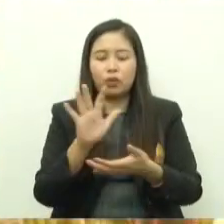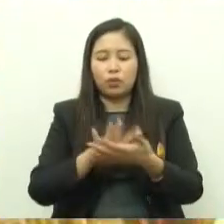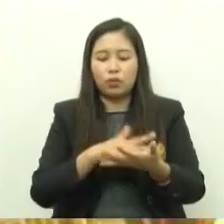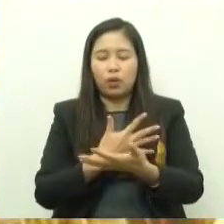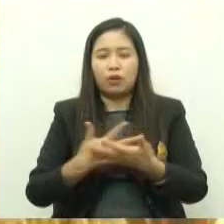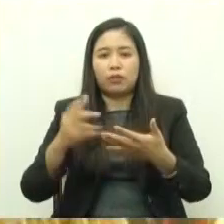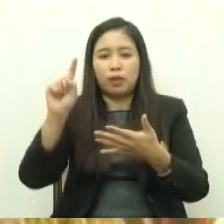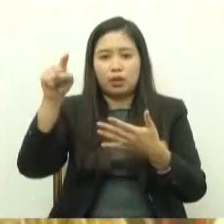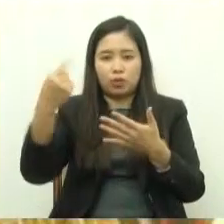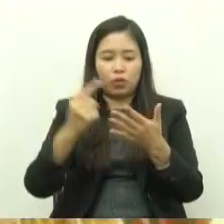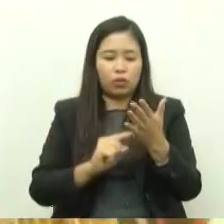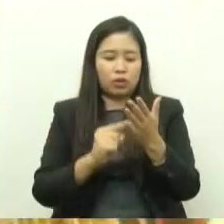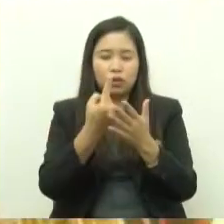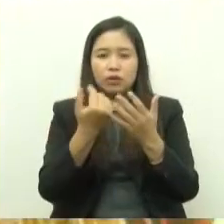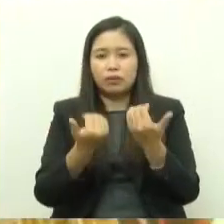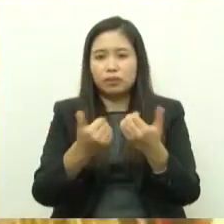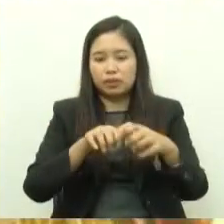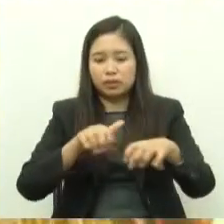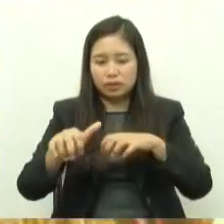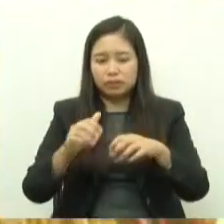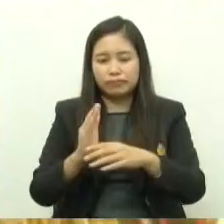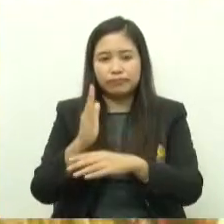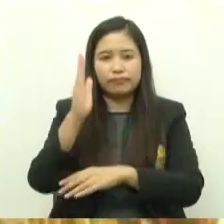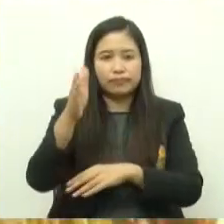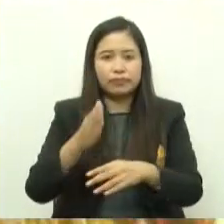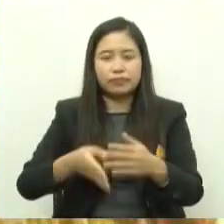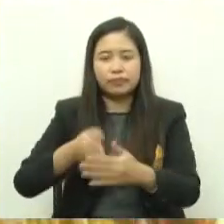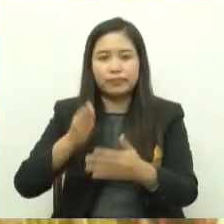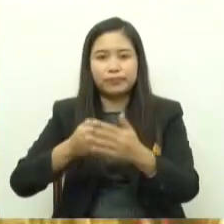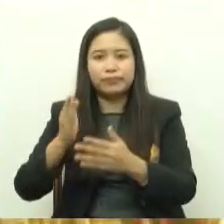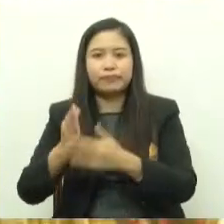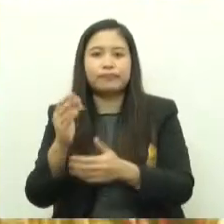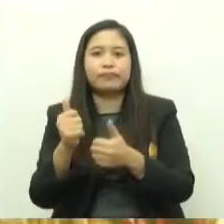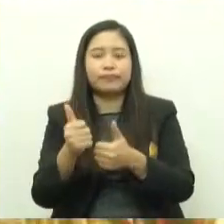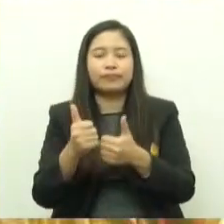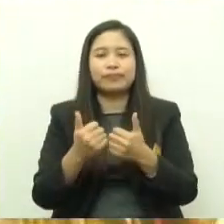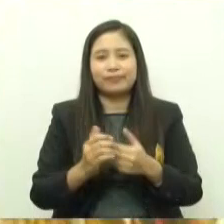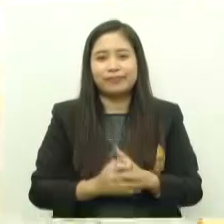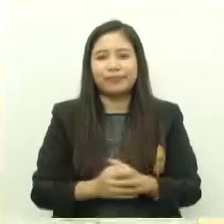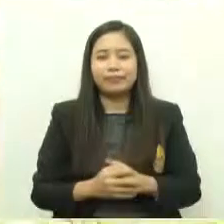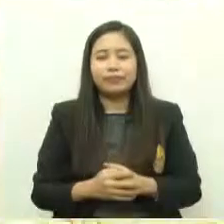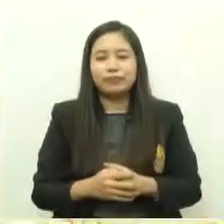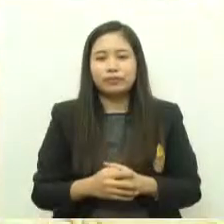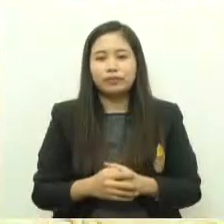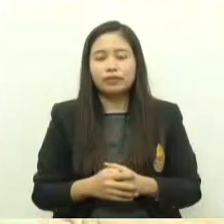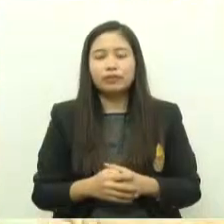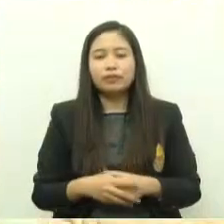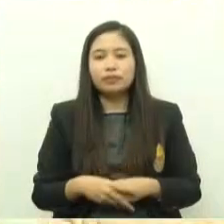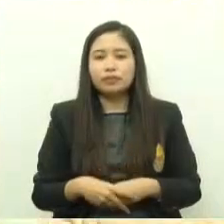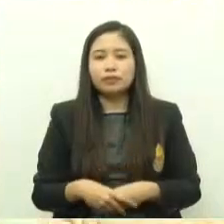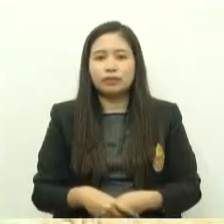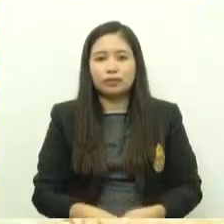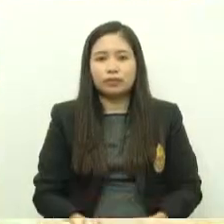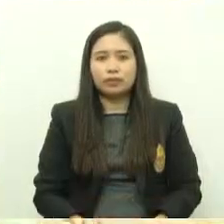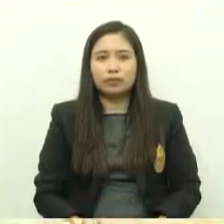เอ่อการจัดงานก็จะประสบความสำเร็จอย่างที่จังหวัดน่านเราเราเจอครั้งนี้ค่ะเราพบค่ะขอบคุณค่ะครับ